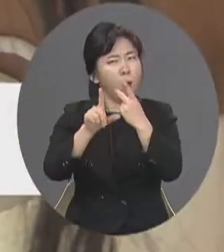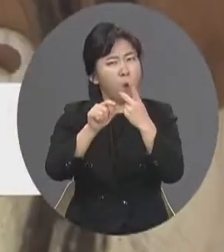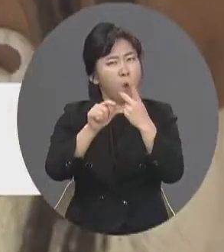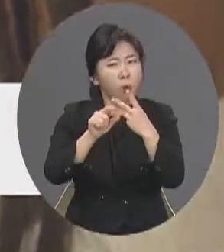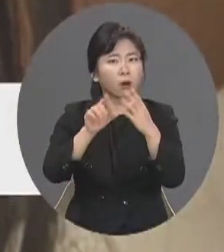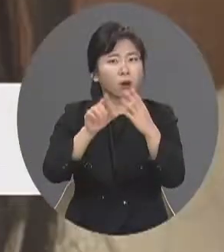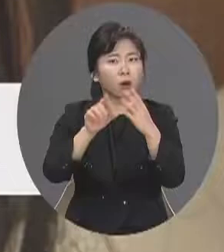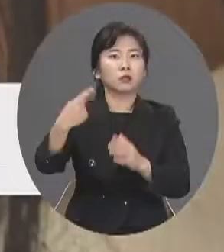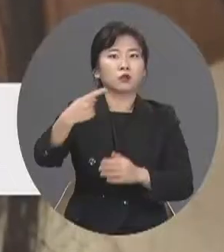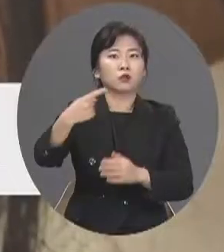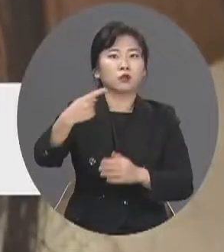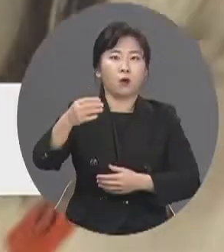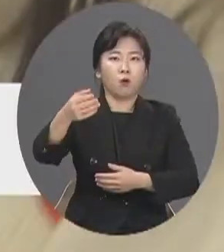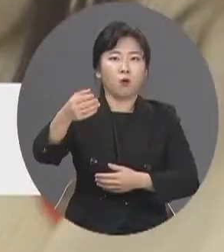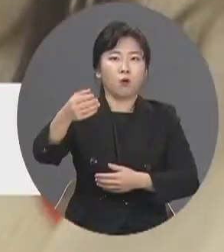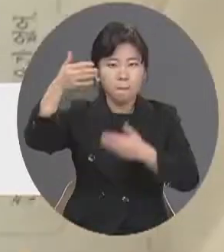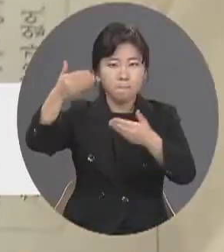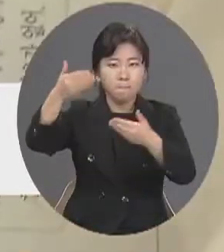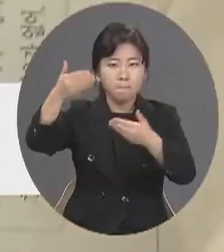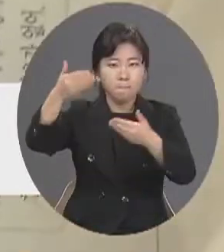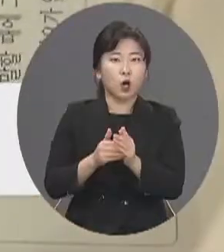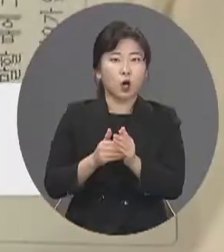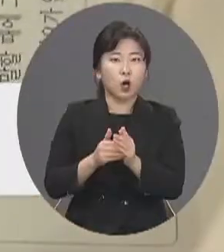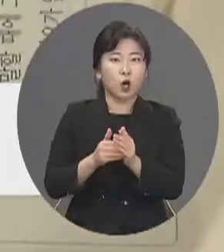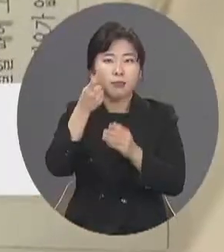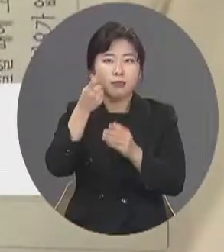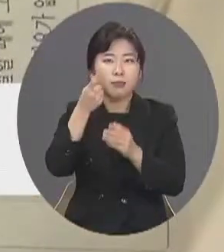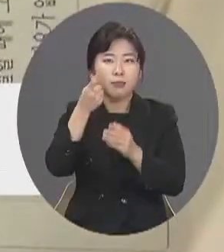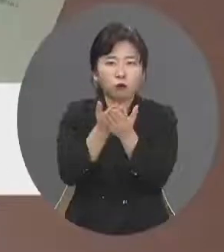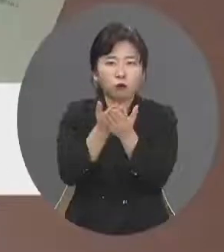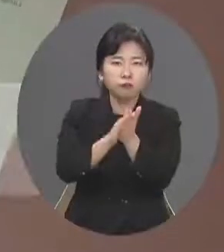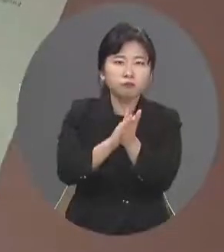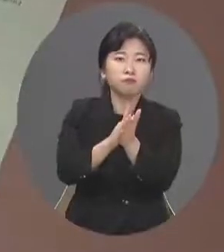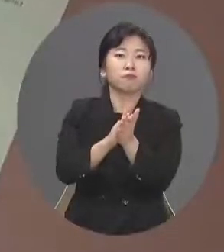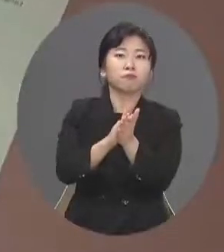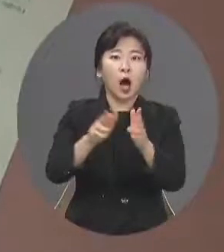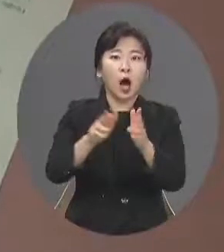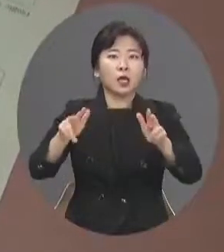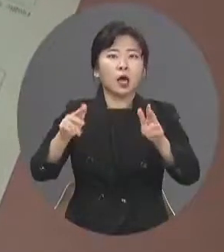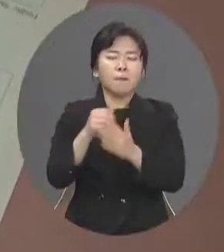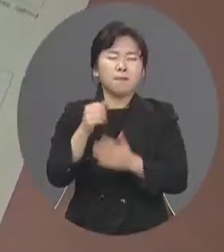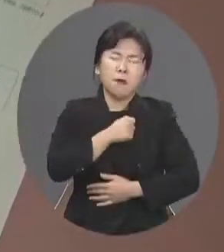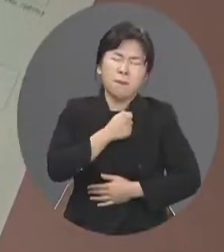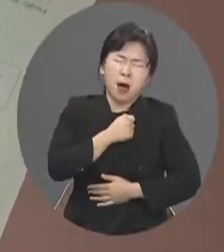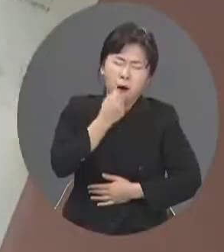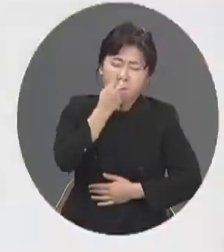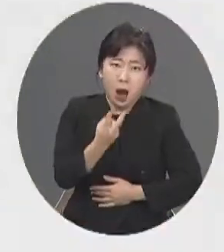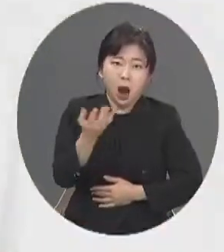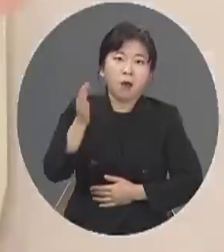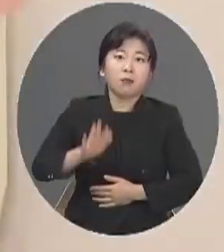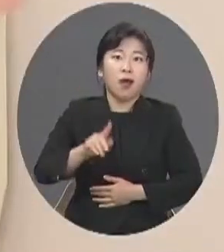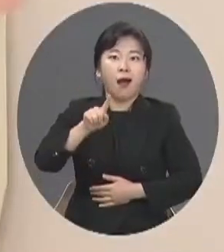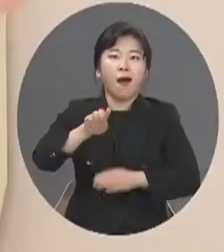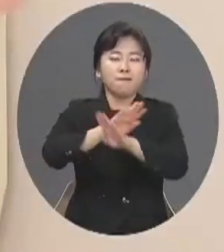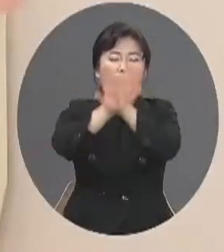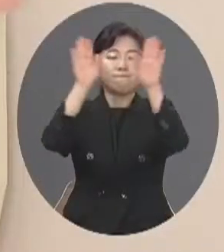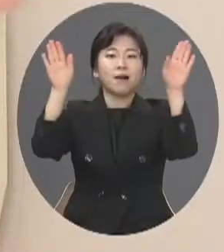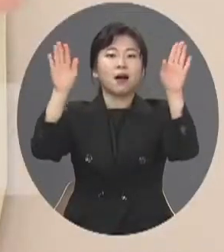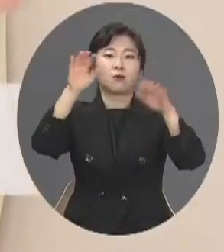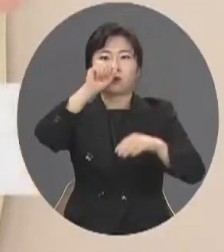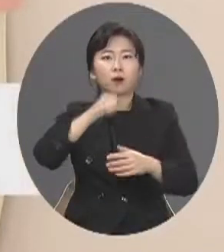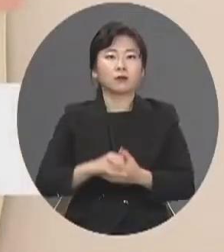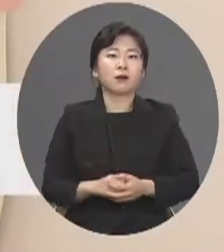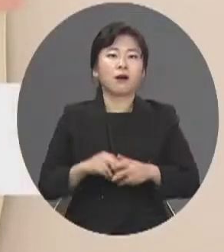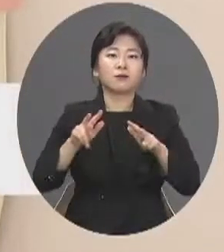전달되었습니다 리모델링은 약 한 달간 이루어졌고 숨이 턱 막혀 떤 집엔 활기가 돌았습니다 공부할